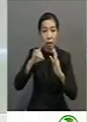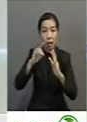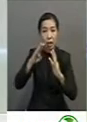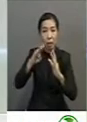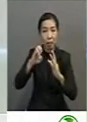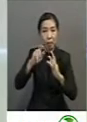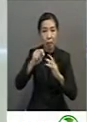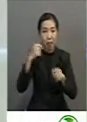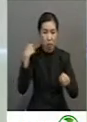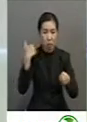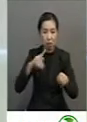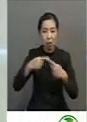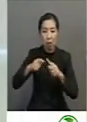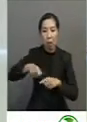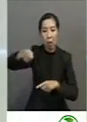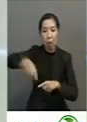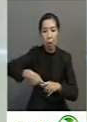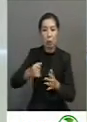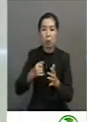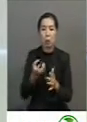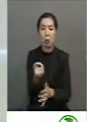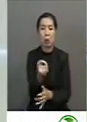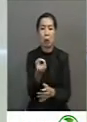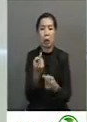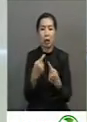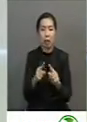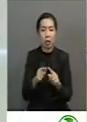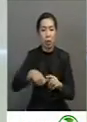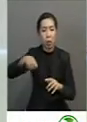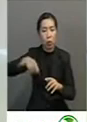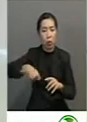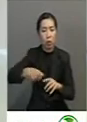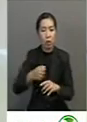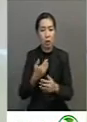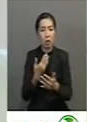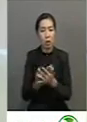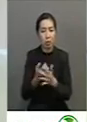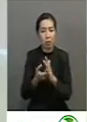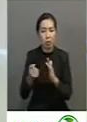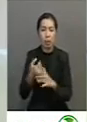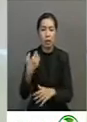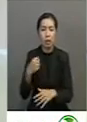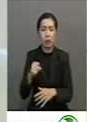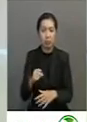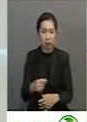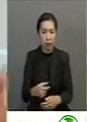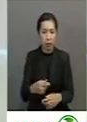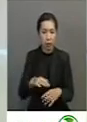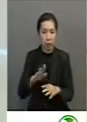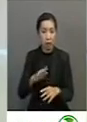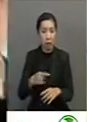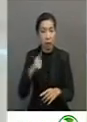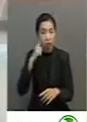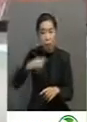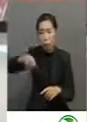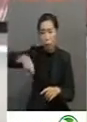เรามีกันอยู่แล้วนะถือว่าน้อยมาก รูดสิบครั้ง ก็สิบใบ หมายถึงว่าได้สิบใ ช่ครับใช่ครับใช่ครับใช่ยิ่งรูดมากก็ใช้